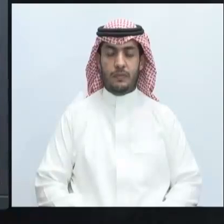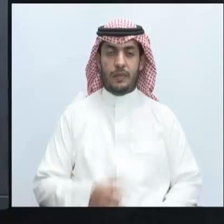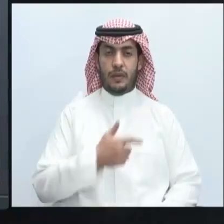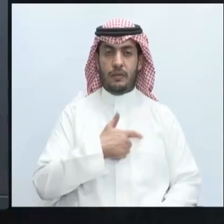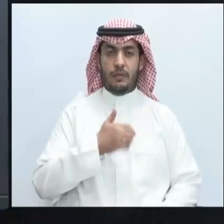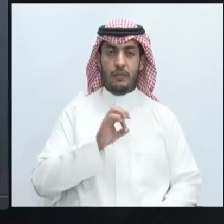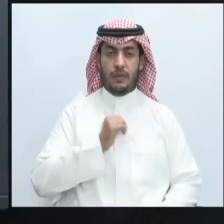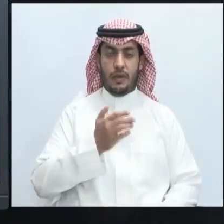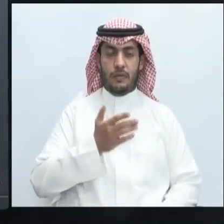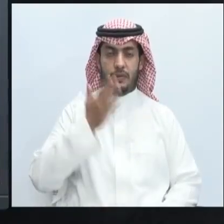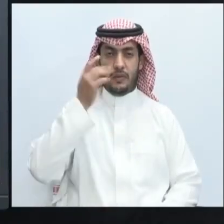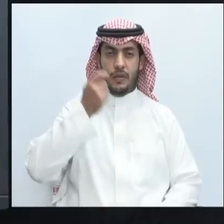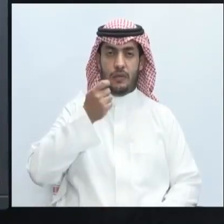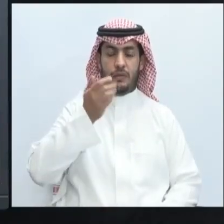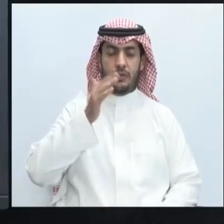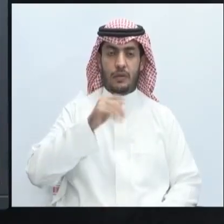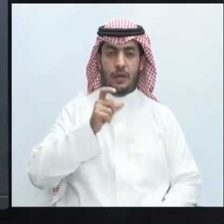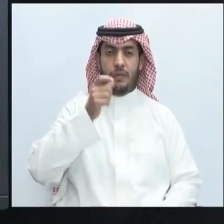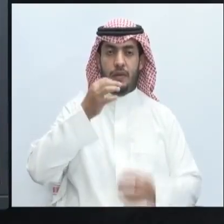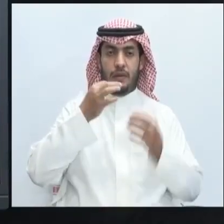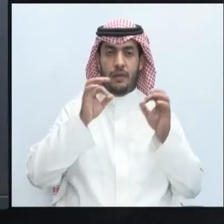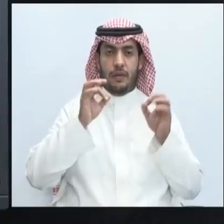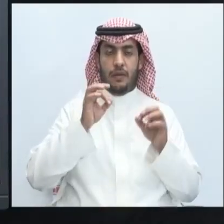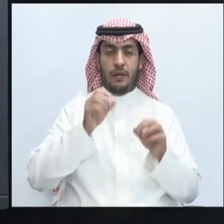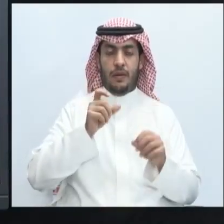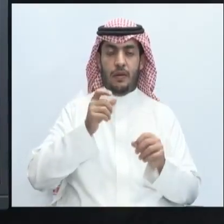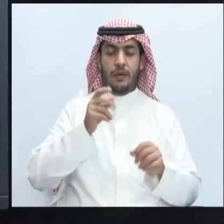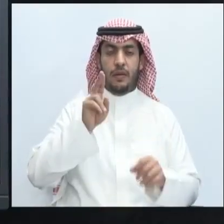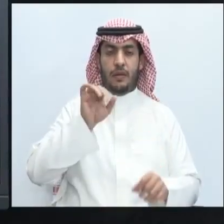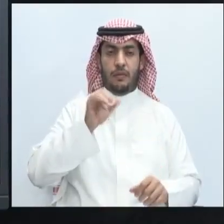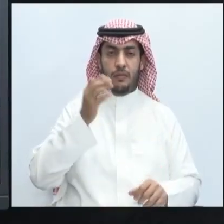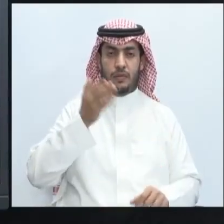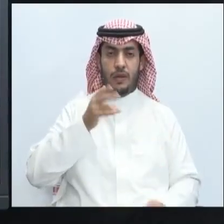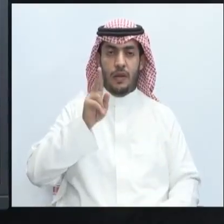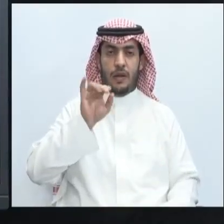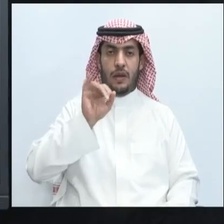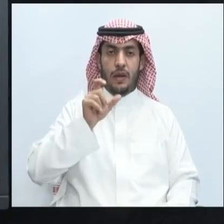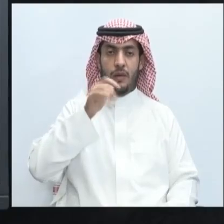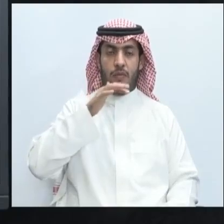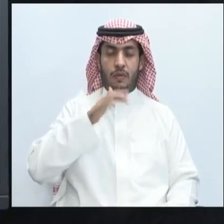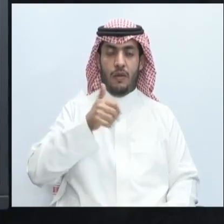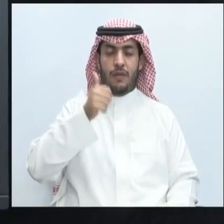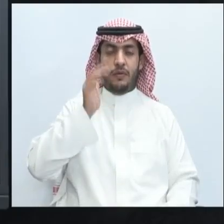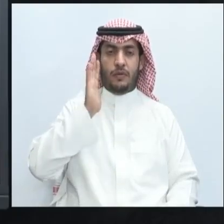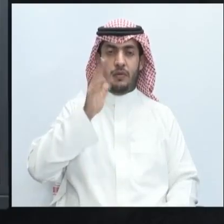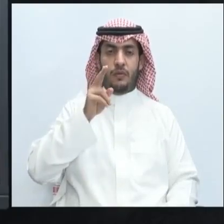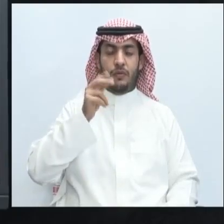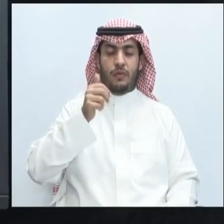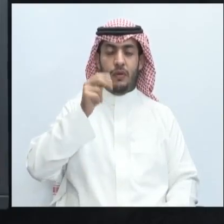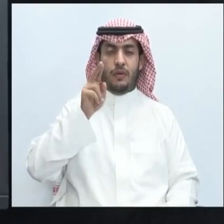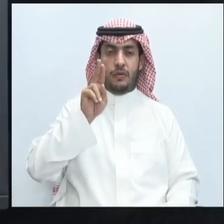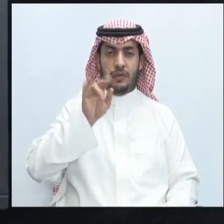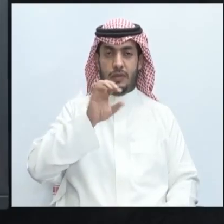بسم الله الرحمن الرحيم والصلاه والسلام على اشرف الانبياء وتم المرسلين نبينا محمد عليه افضل صلاه